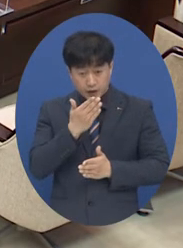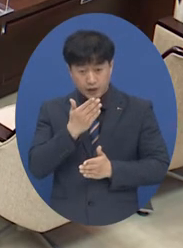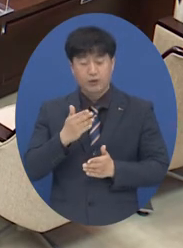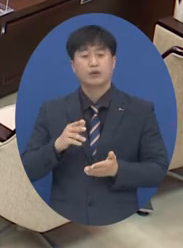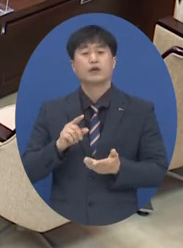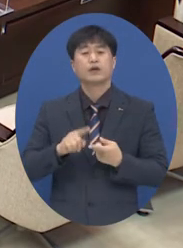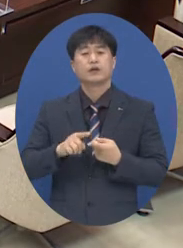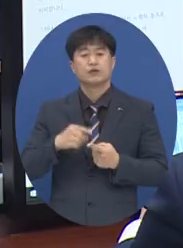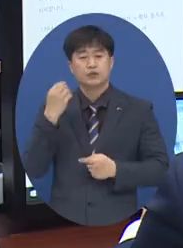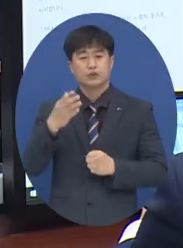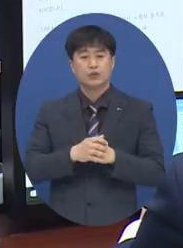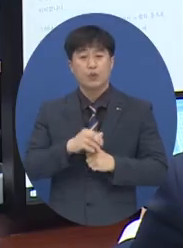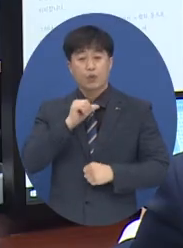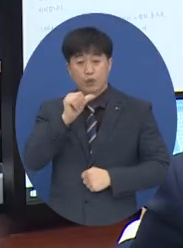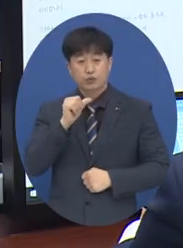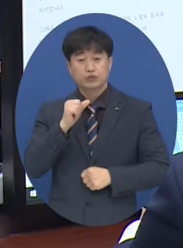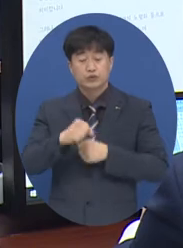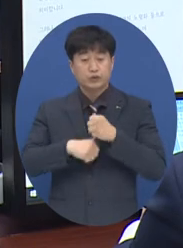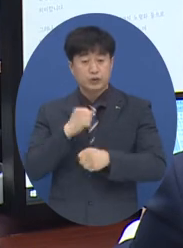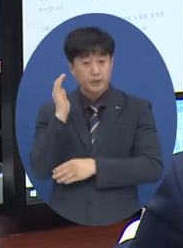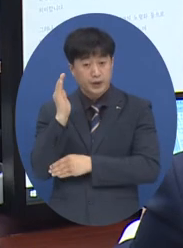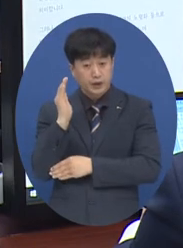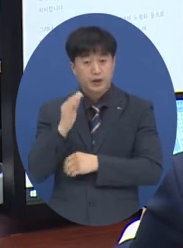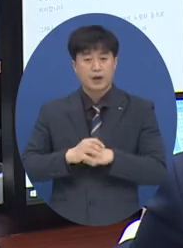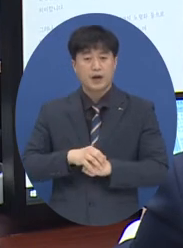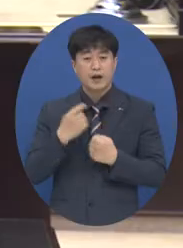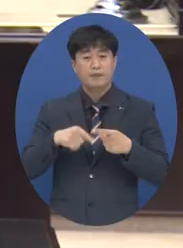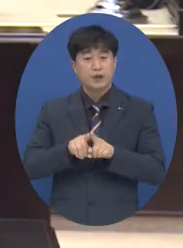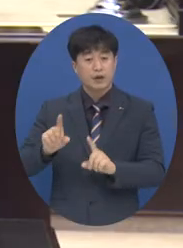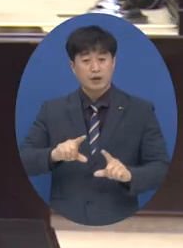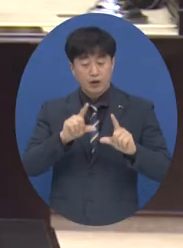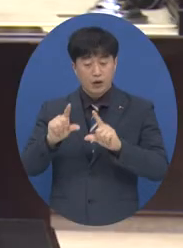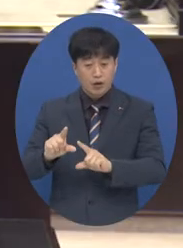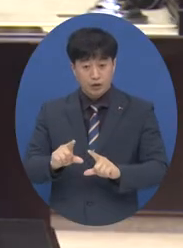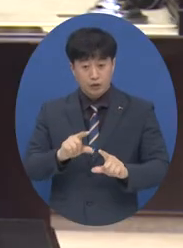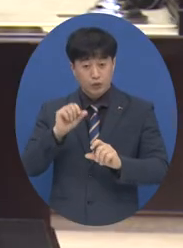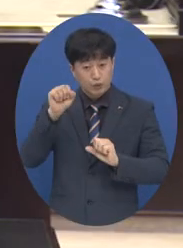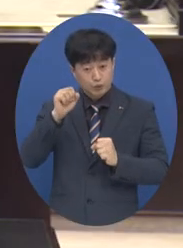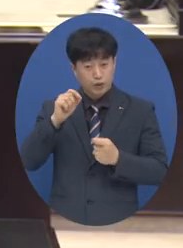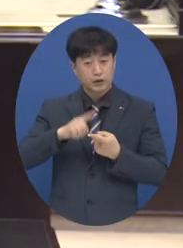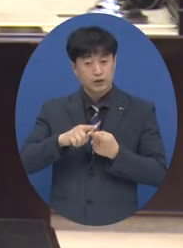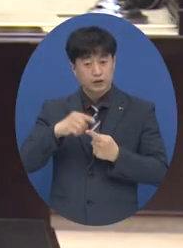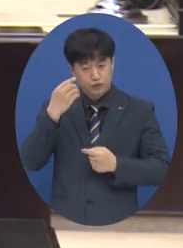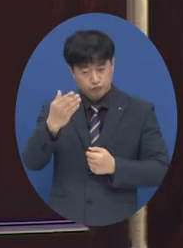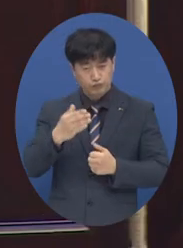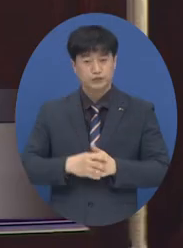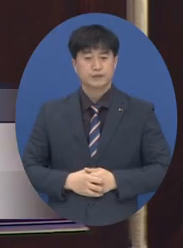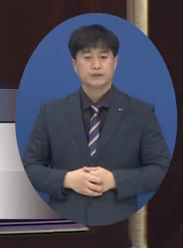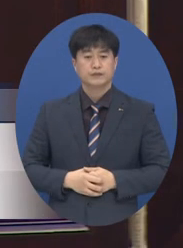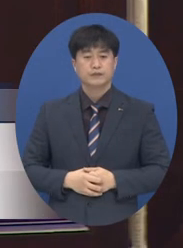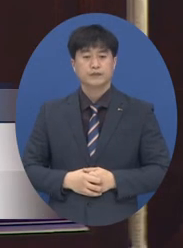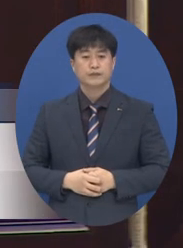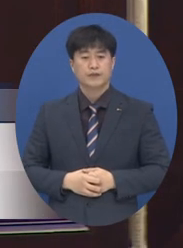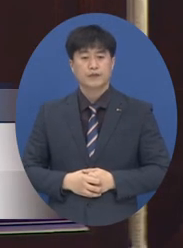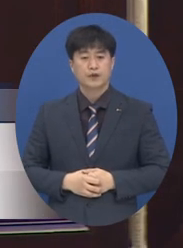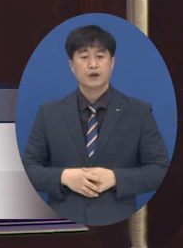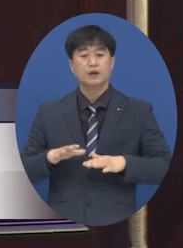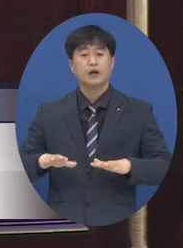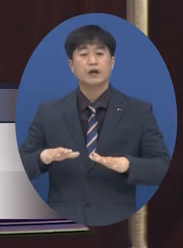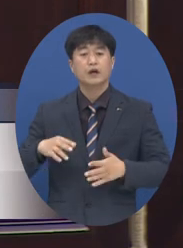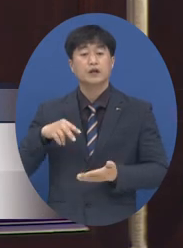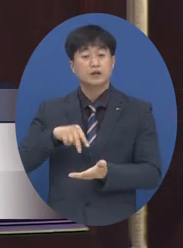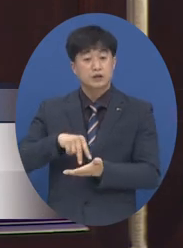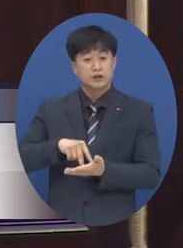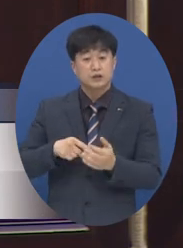에서는 반려동물 입양 지원사업 등 도정 전반에 대한 발언이 이어졌습니다 본 위원이 1 자리에 선